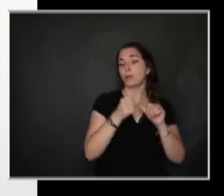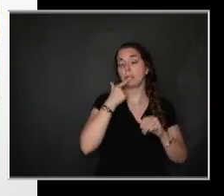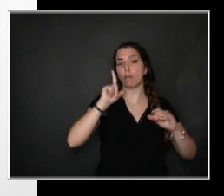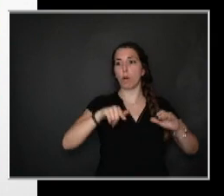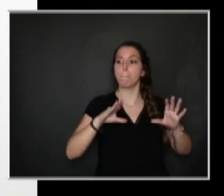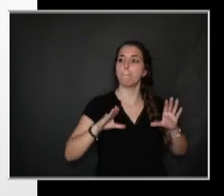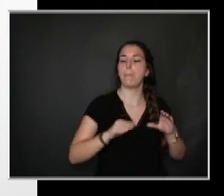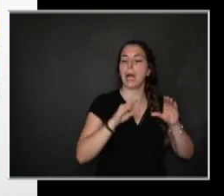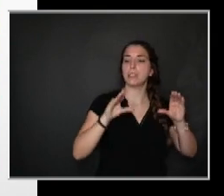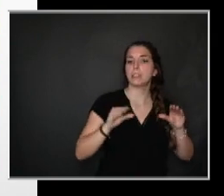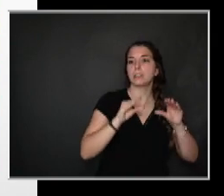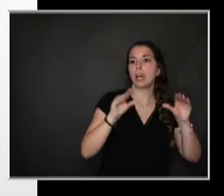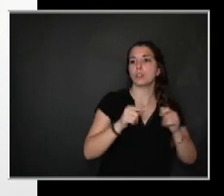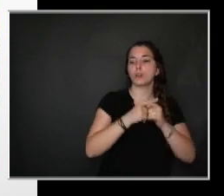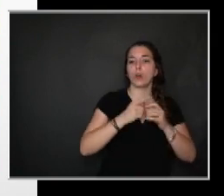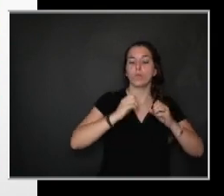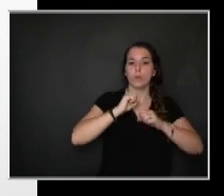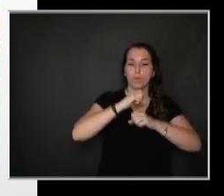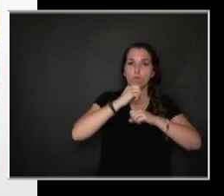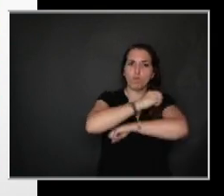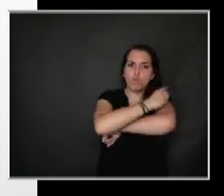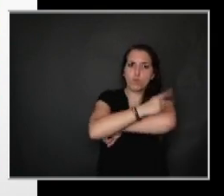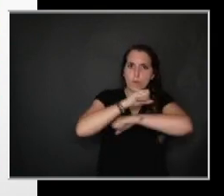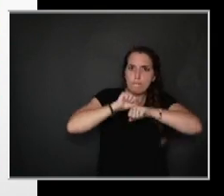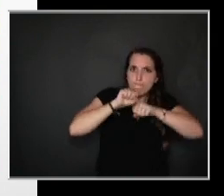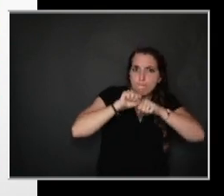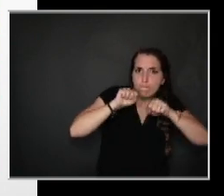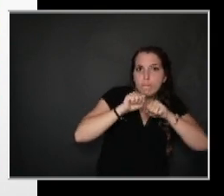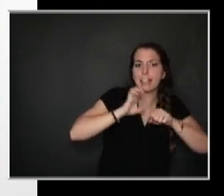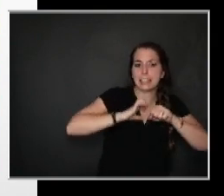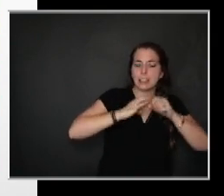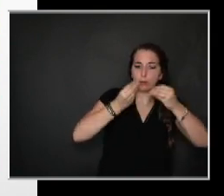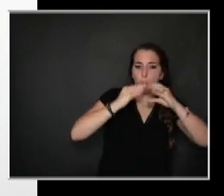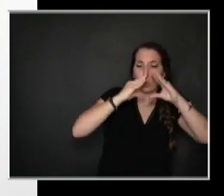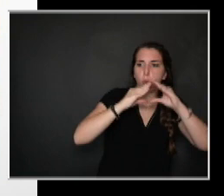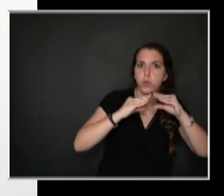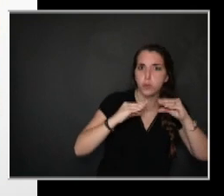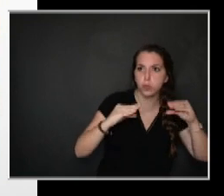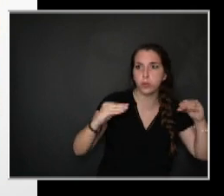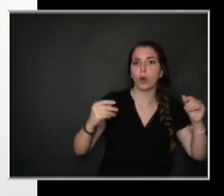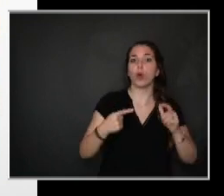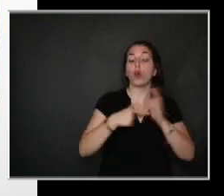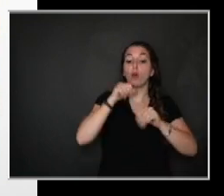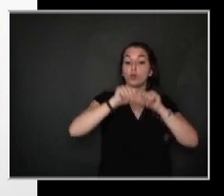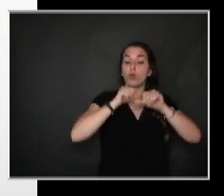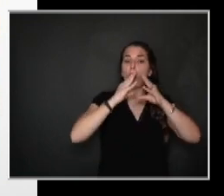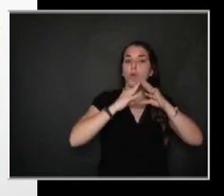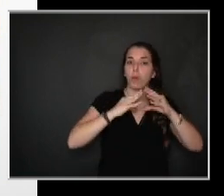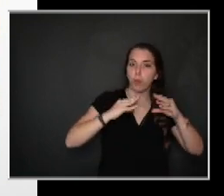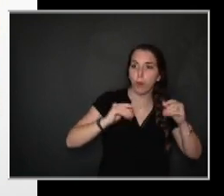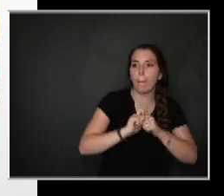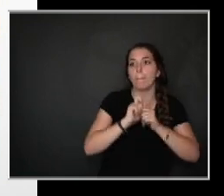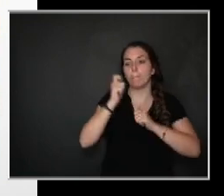massages pour essayer de lever les contractures. Et puis, quand la douleur se sera atténuée, on pourra passer à une